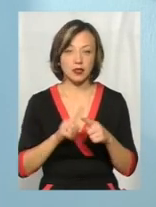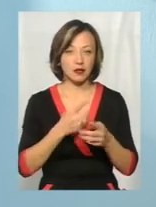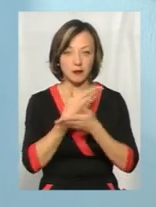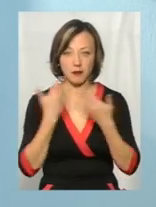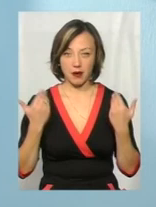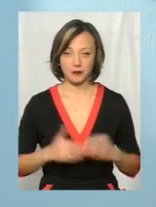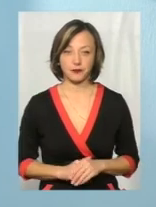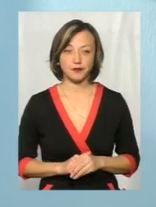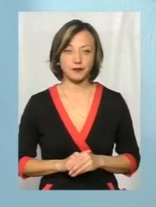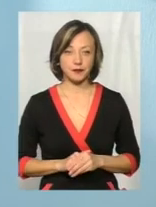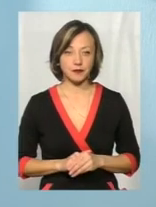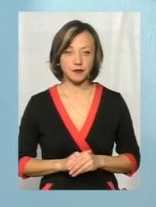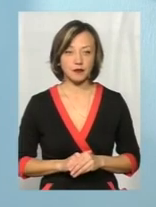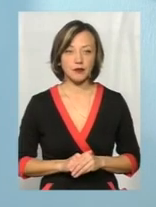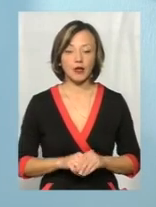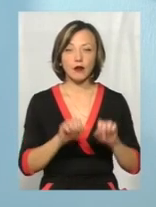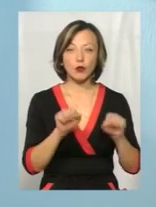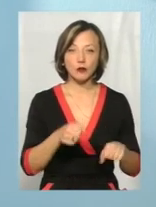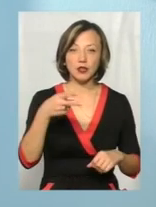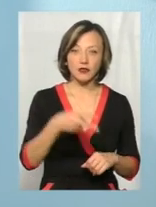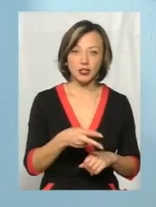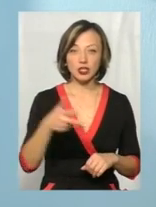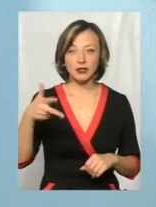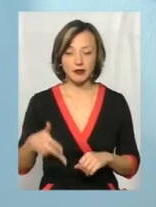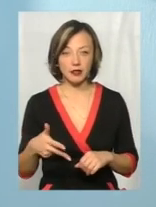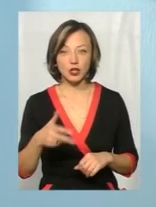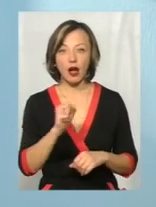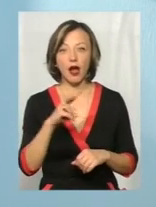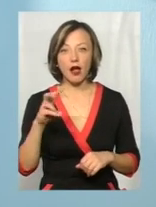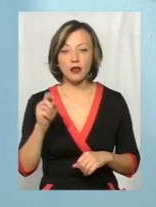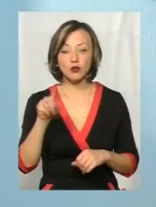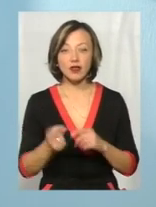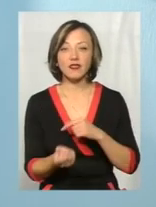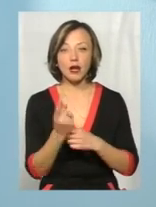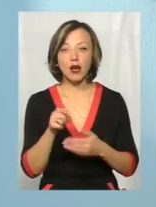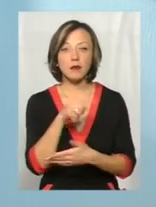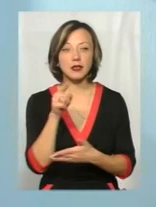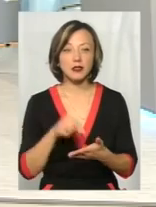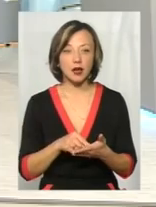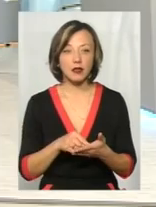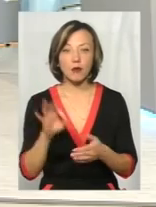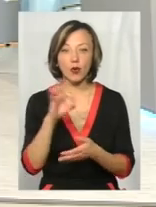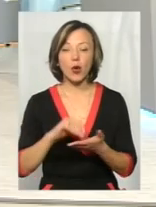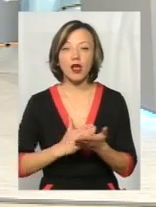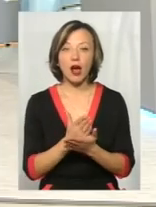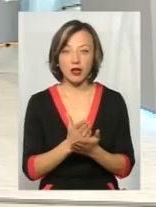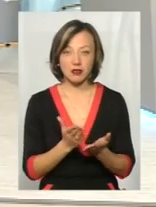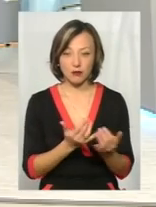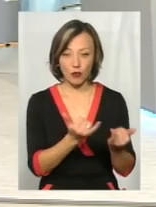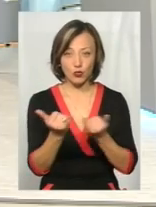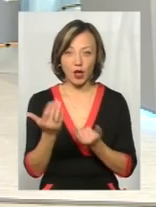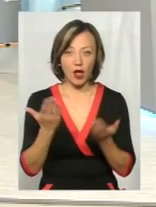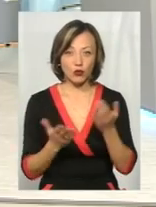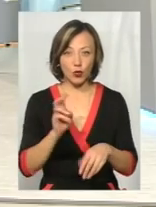ну, не, зараз про це не йдеться. Може бути і 2000, і 3. Але тоді виникає питання, ну, про якість цієї ж послуги, якщо в